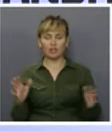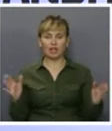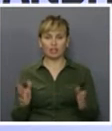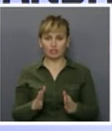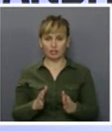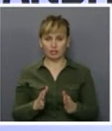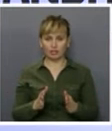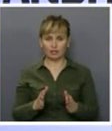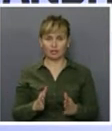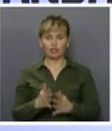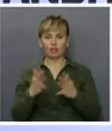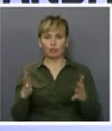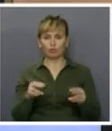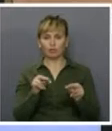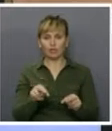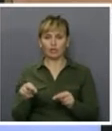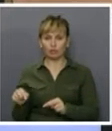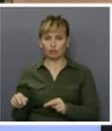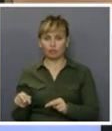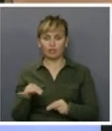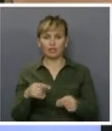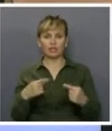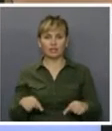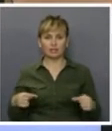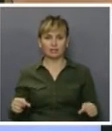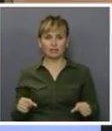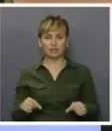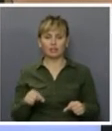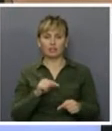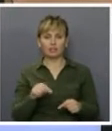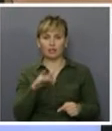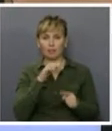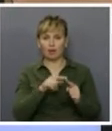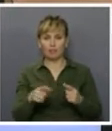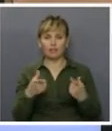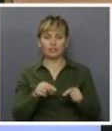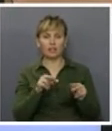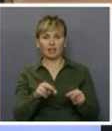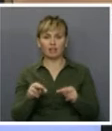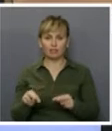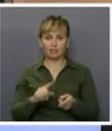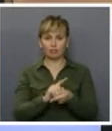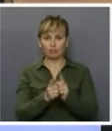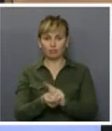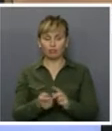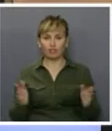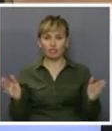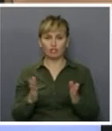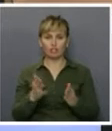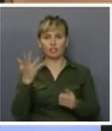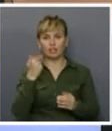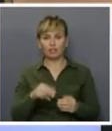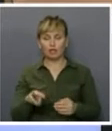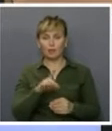ограничений, большего контроля и так далее. Те моменты, где контроль переходит в ограничения, когда